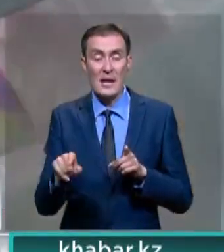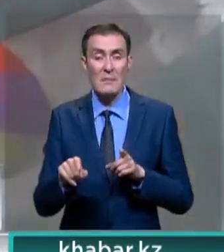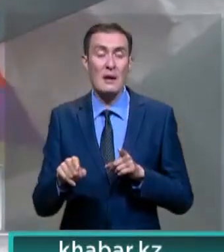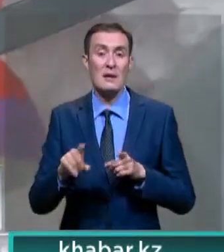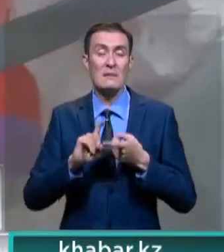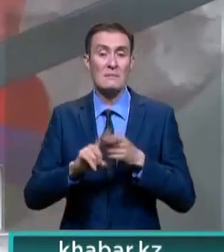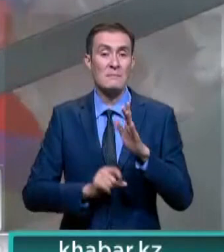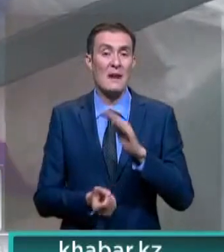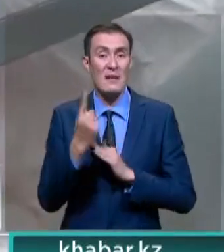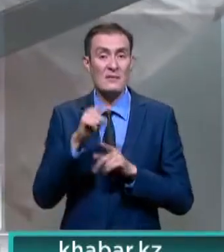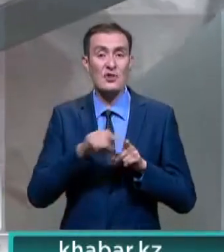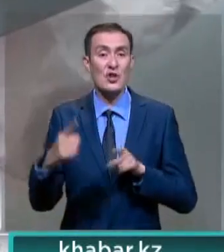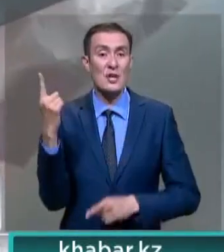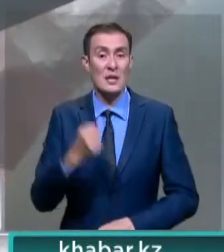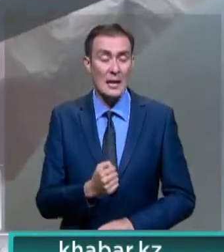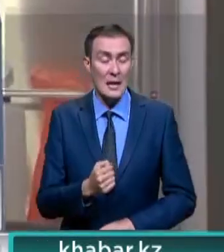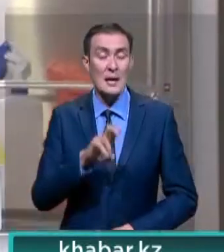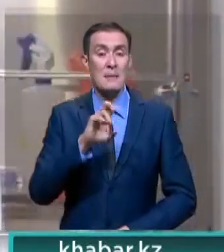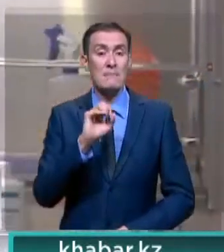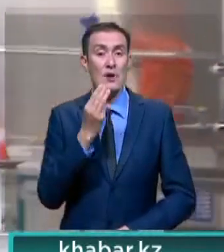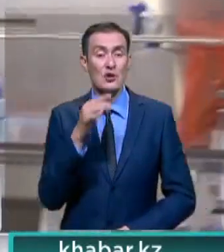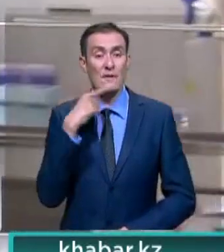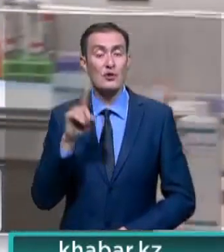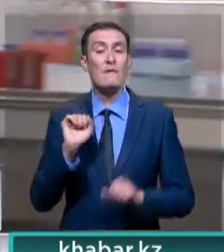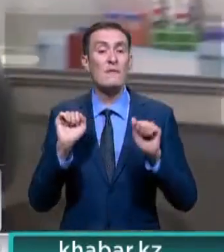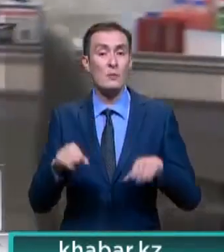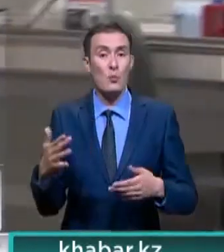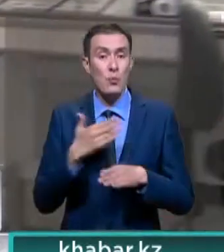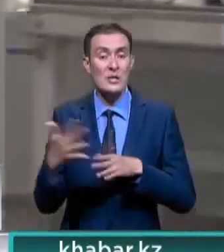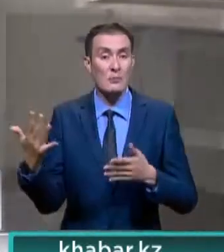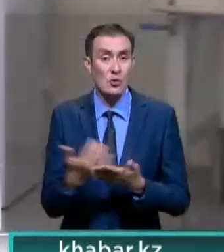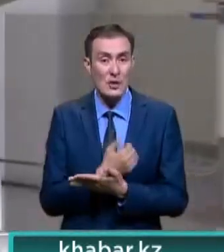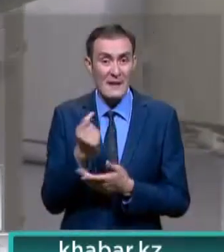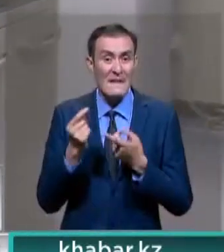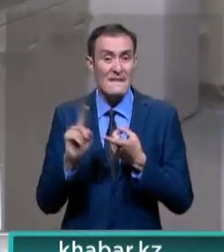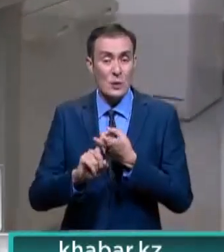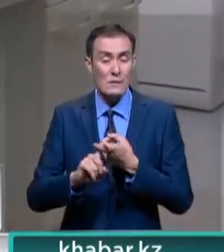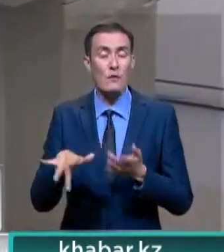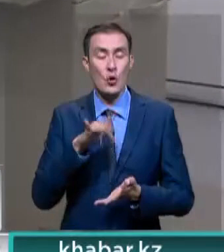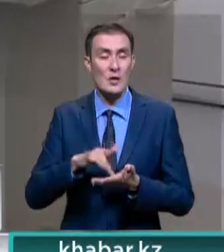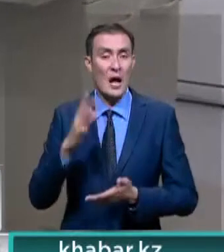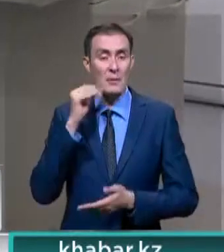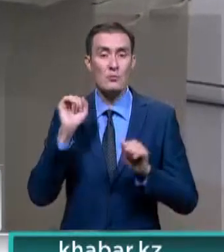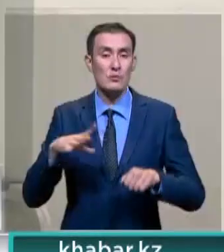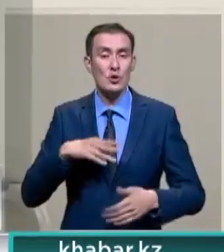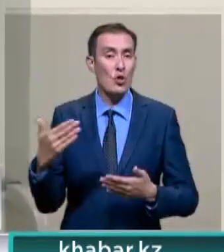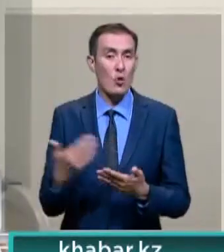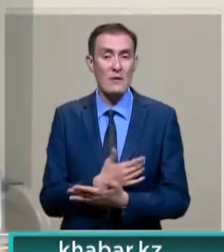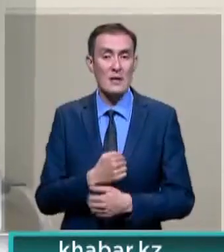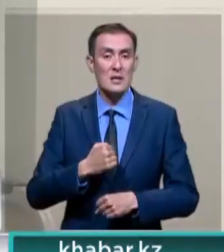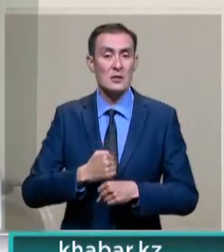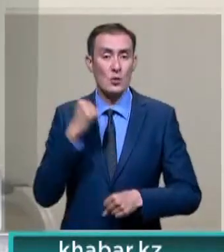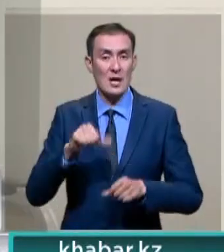штамма составляет неделю. Жандарбек Бекшин не исключил, что после обнаружения Дельта-штамма в Алматы могут быть введены новые